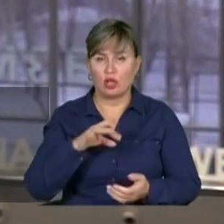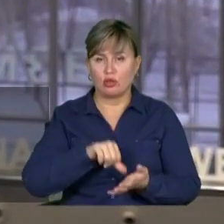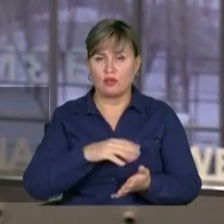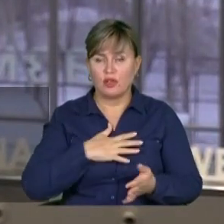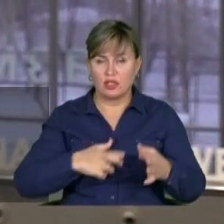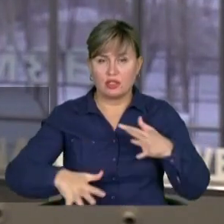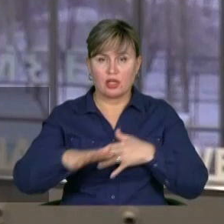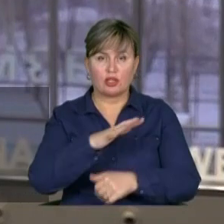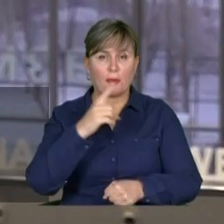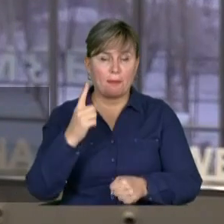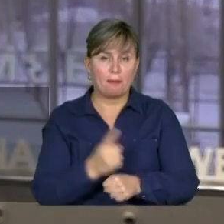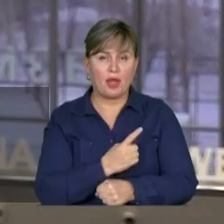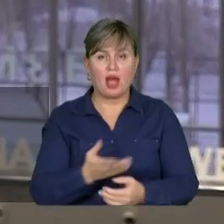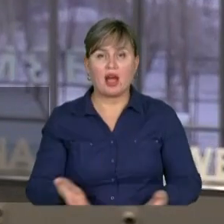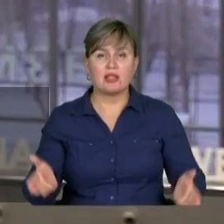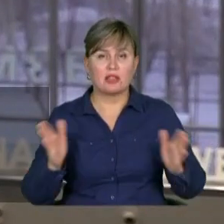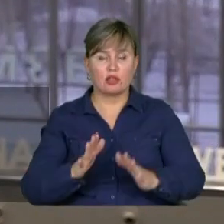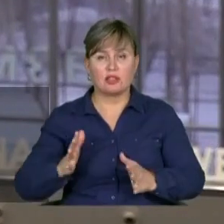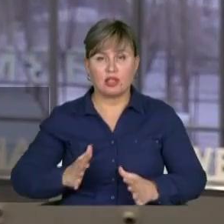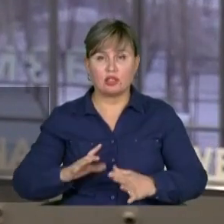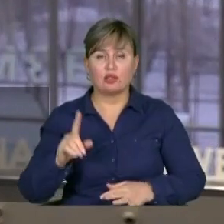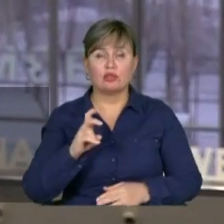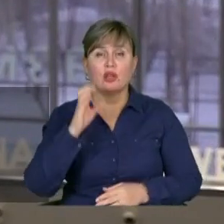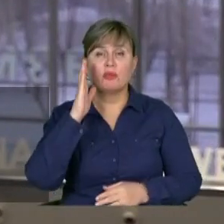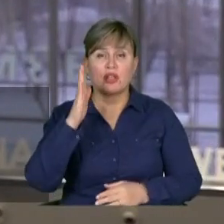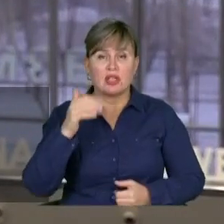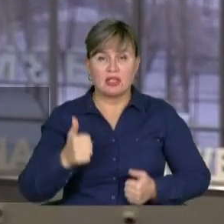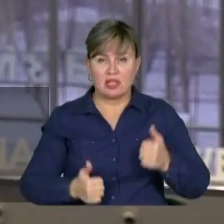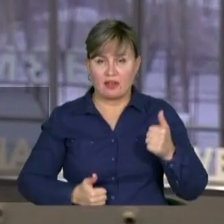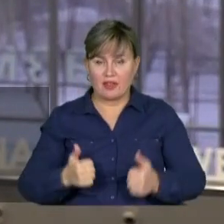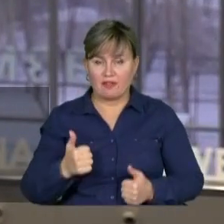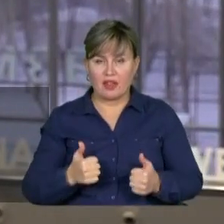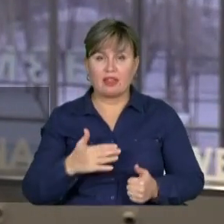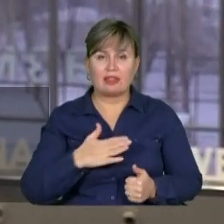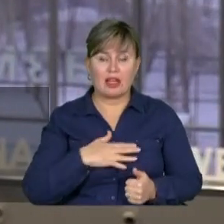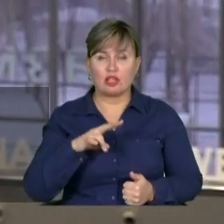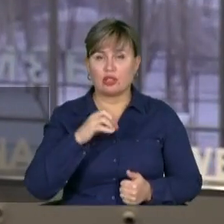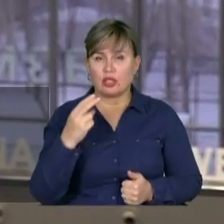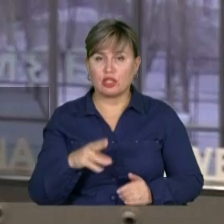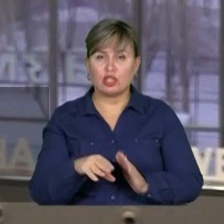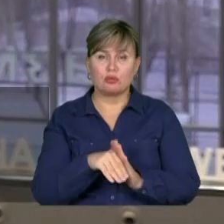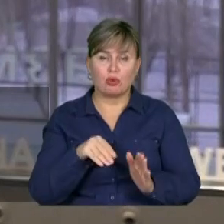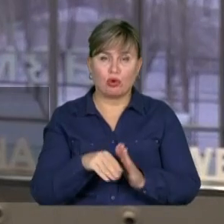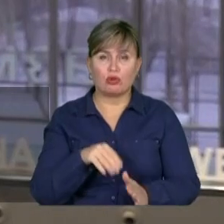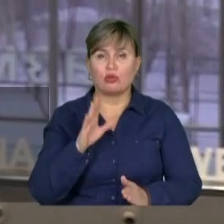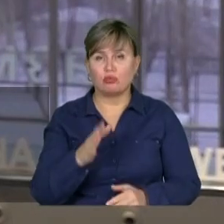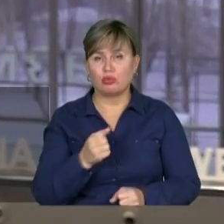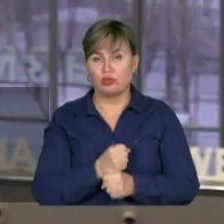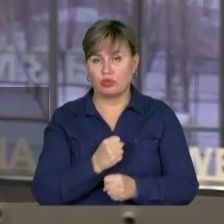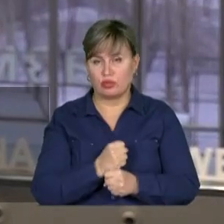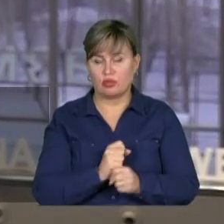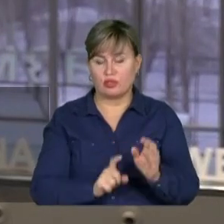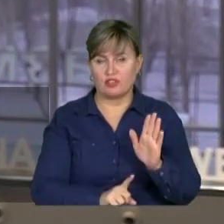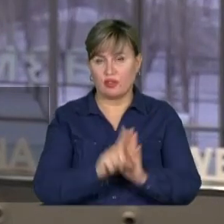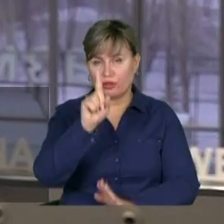таких первенствах. Остается надеяться, что на предстоящих соревнованиях наша национальная сборная произведет фурор.